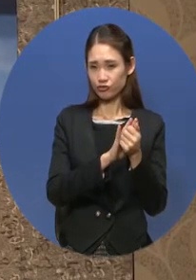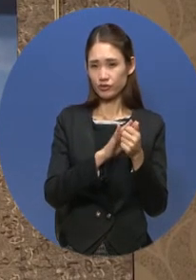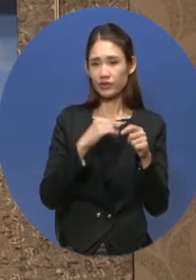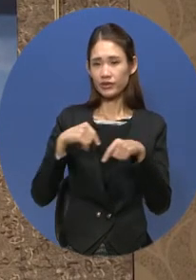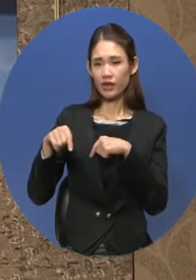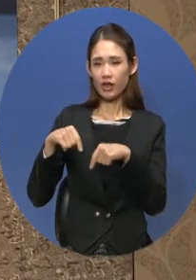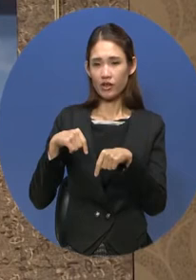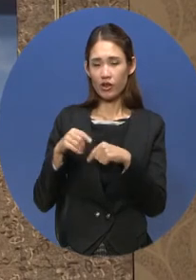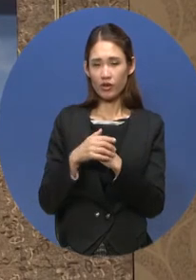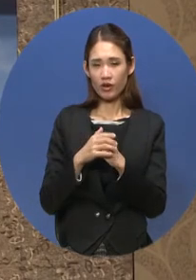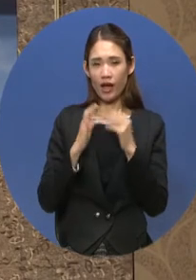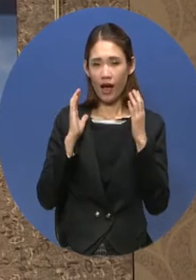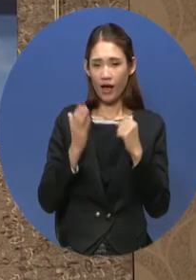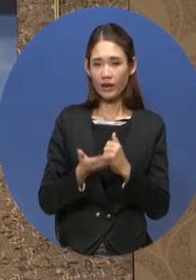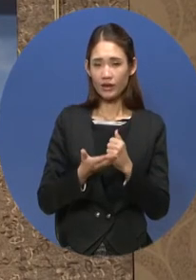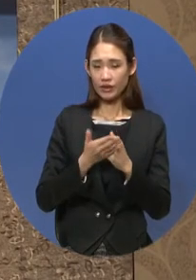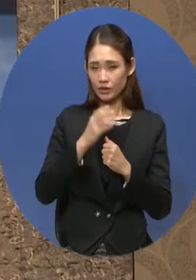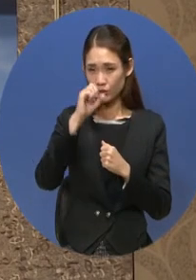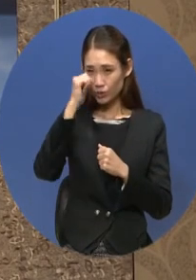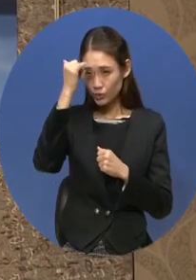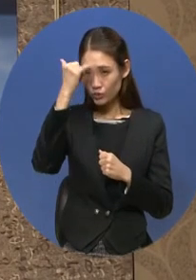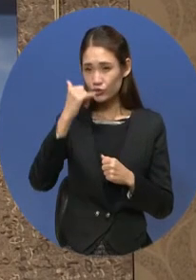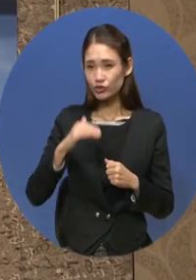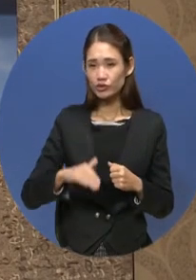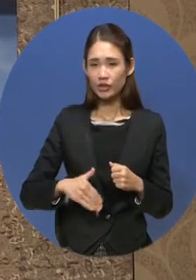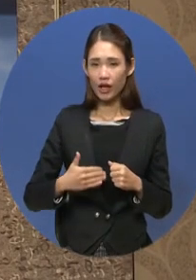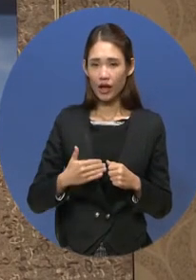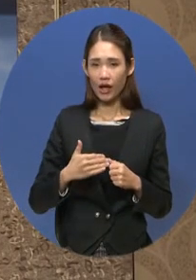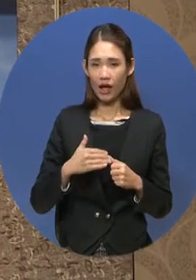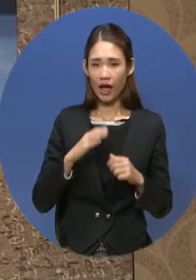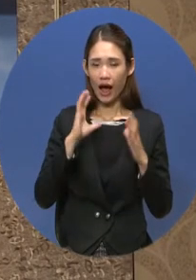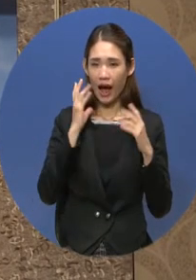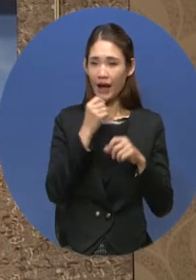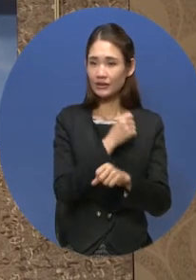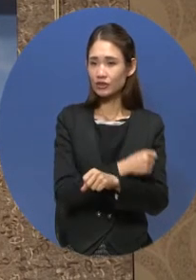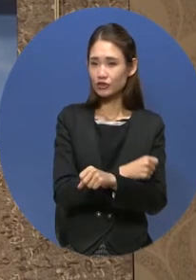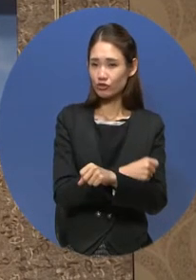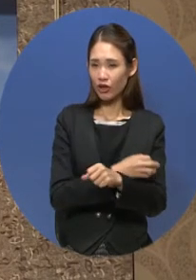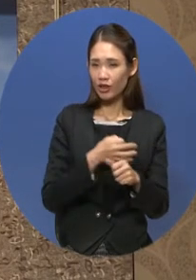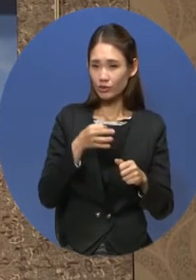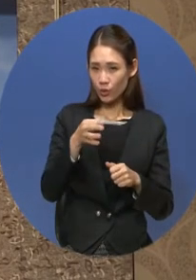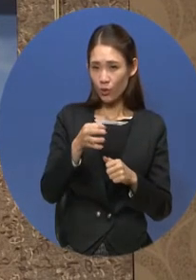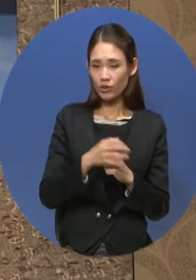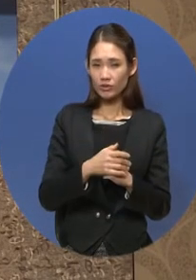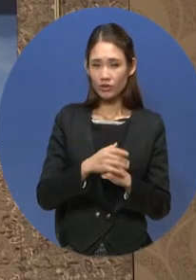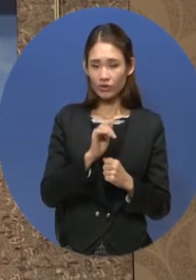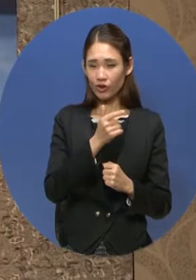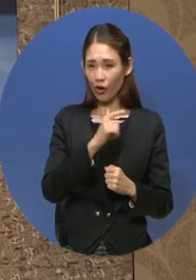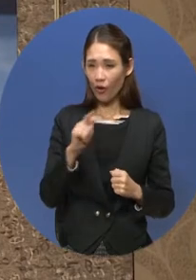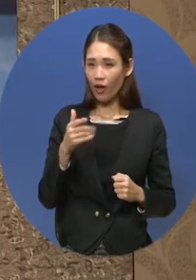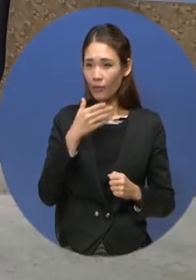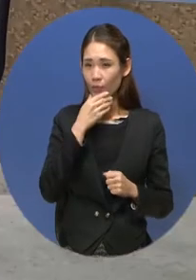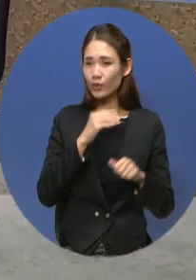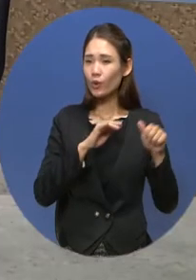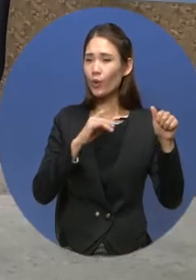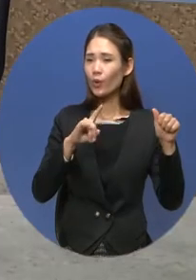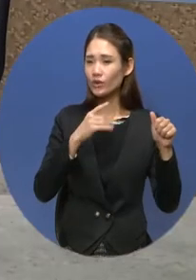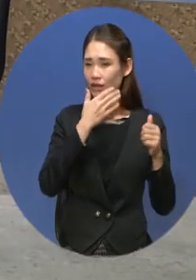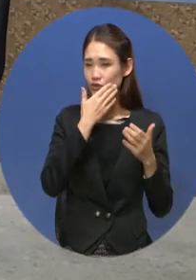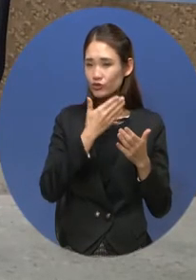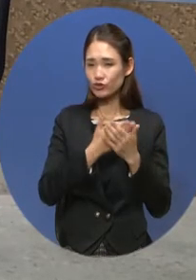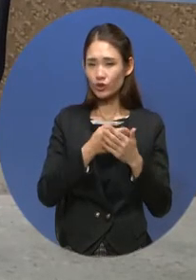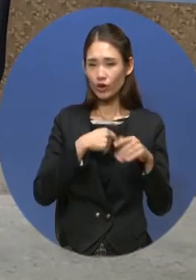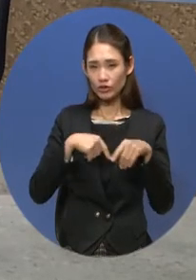정책이라든가 또 아이 키우기 좋은 충남을 위해서 아기 수당을 준다든가 또뭐 여러 가지 복지 그 5대 주요